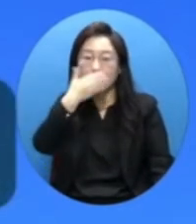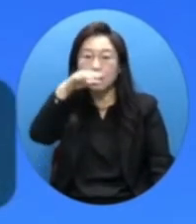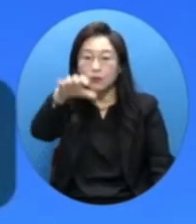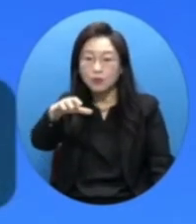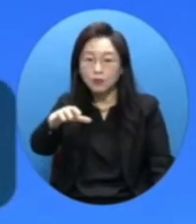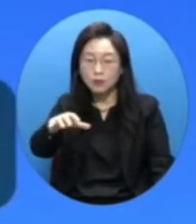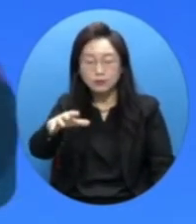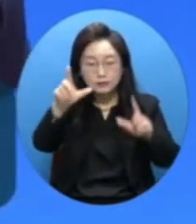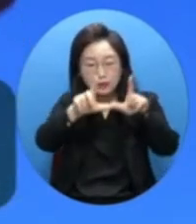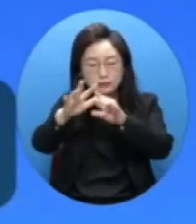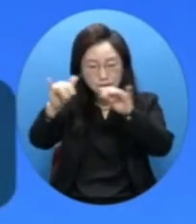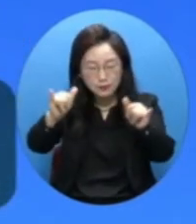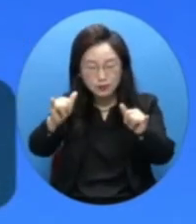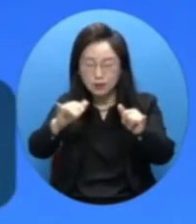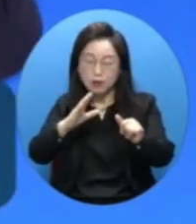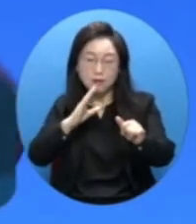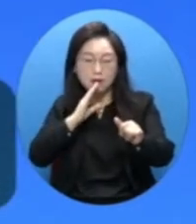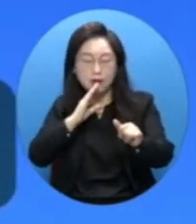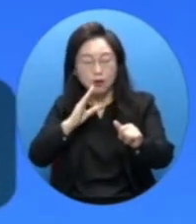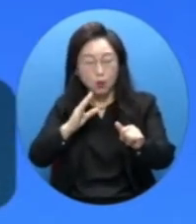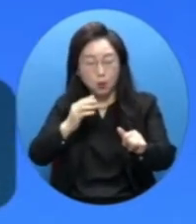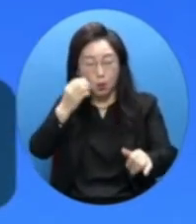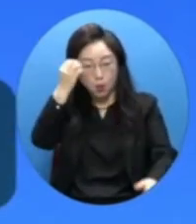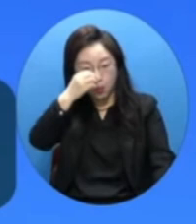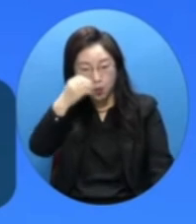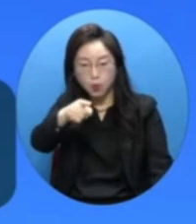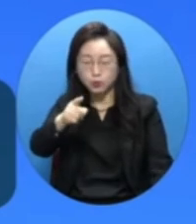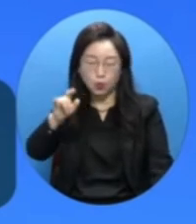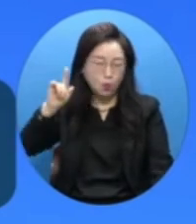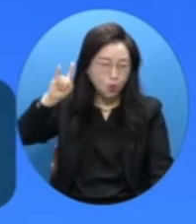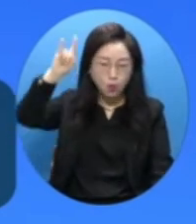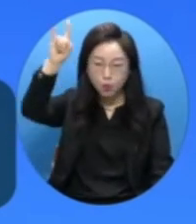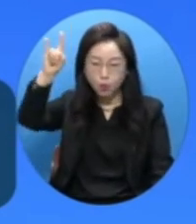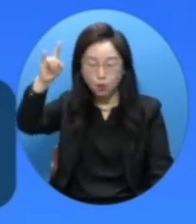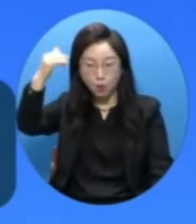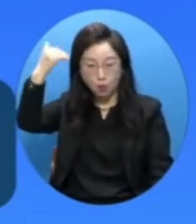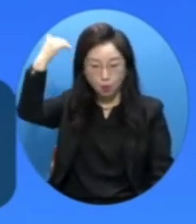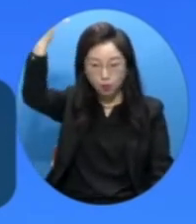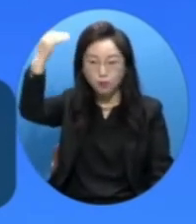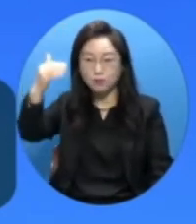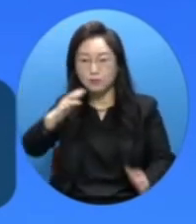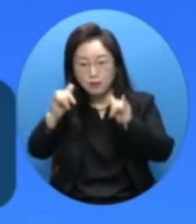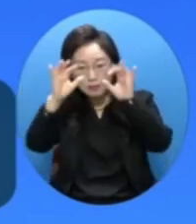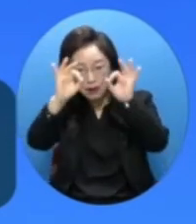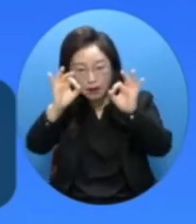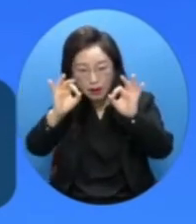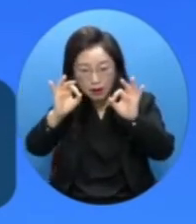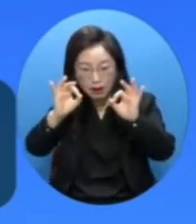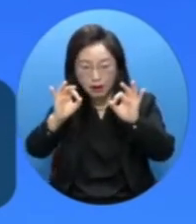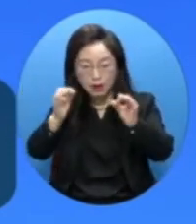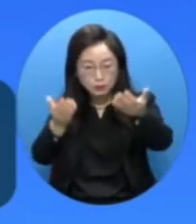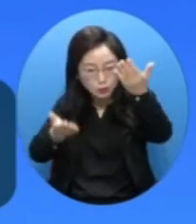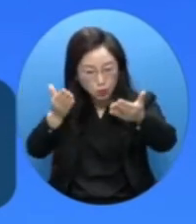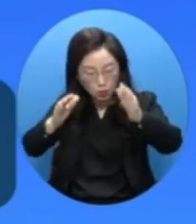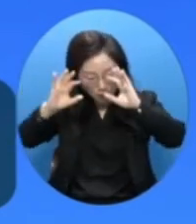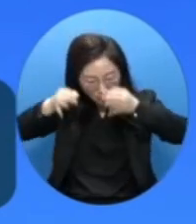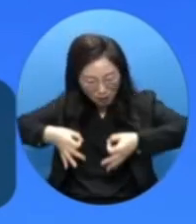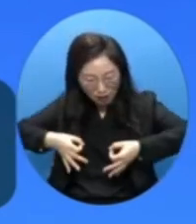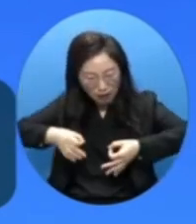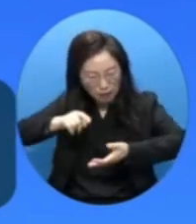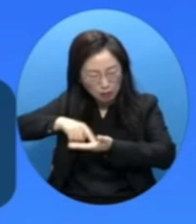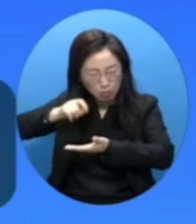거기에 신장에 장자들과 고인들을 보았는데 우린 메뚜기에 불과하다 이러한 보호를